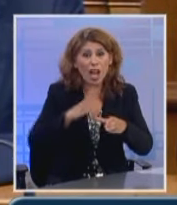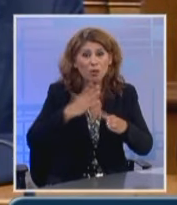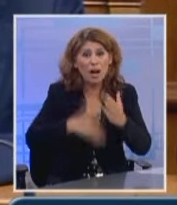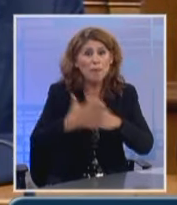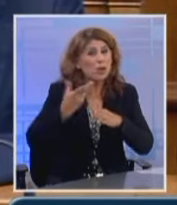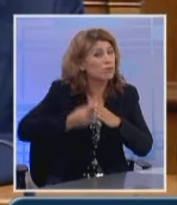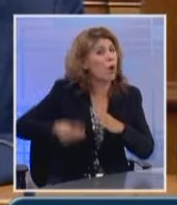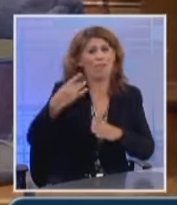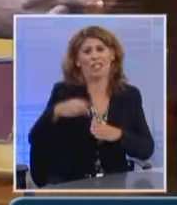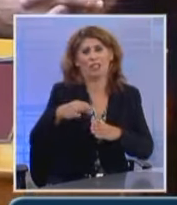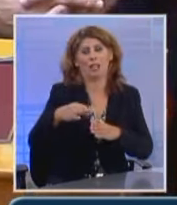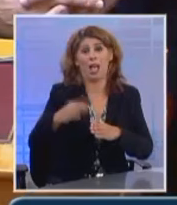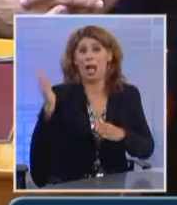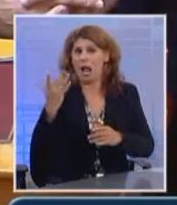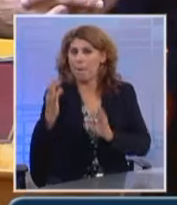μέτρο,